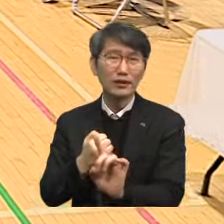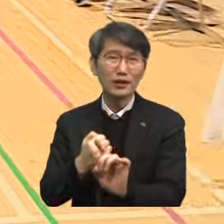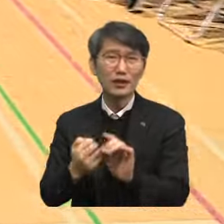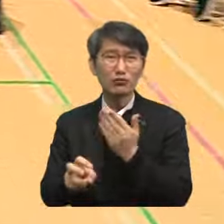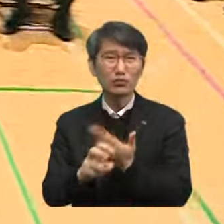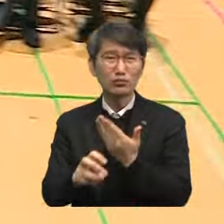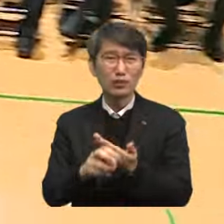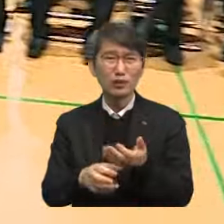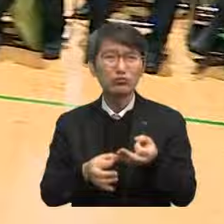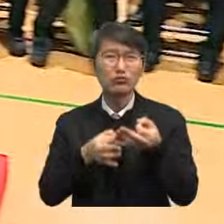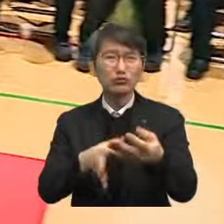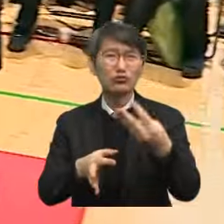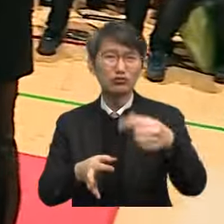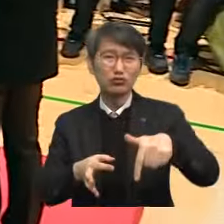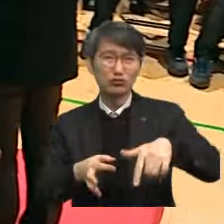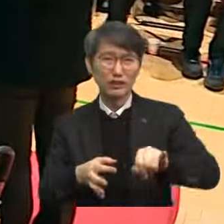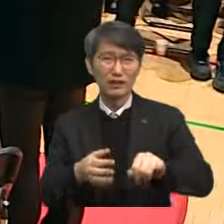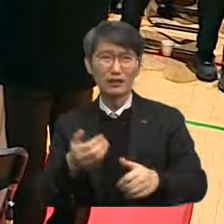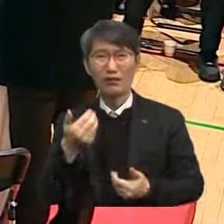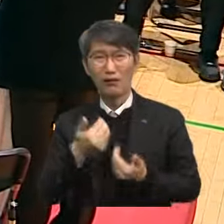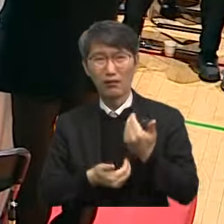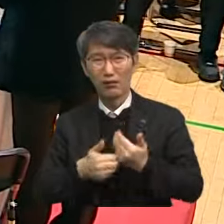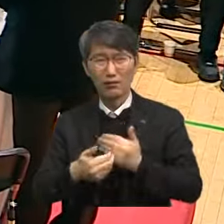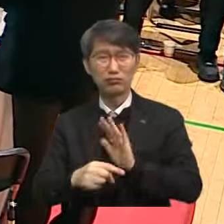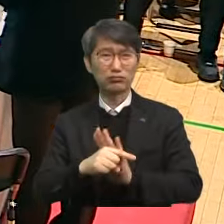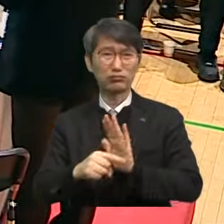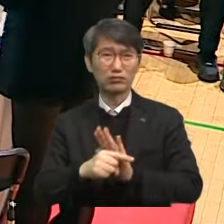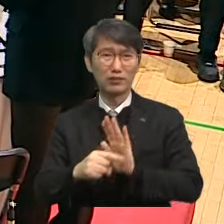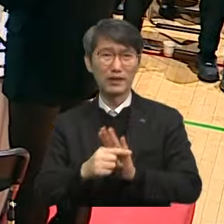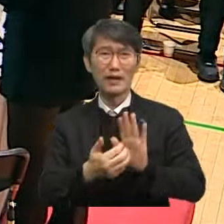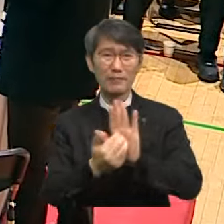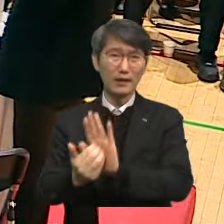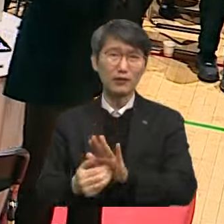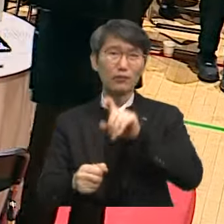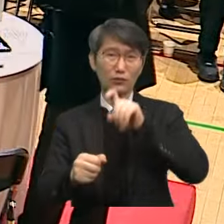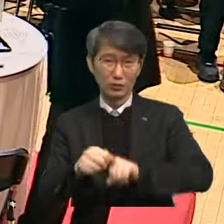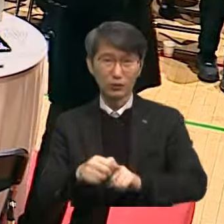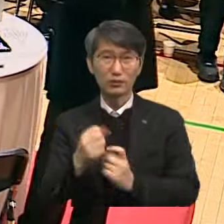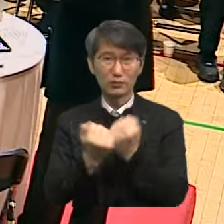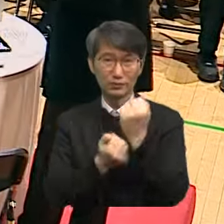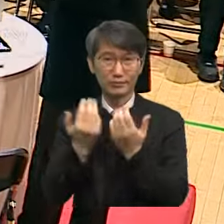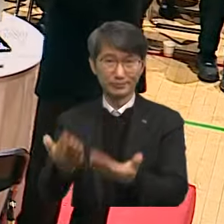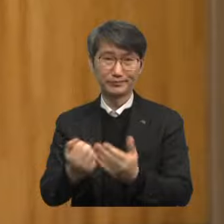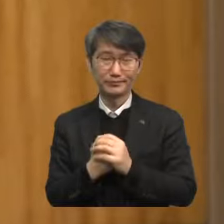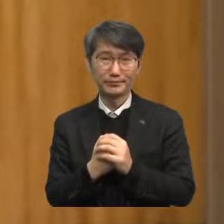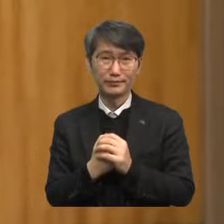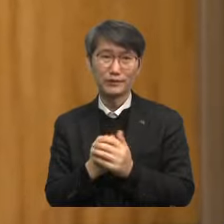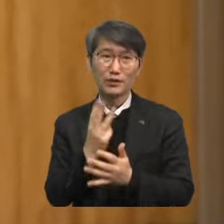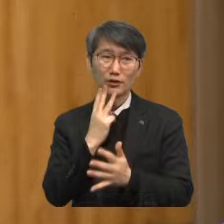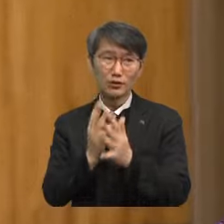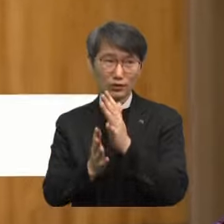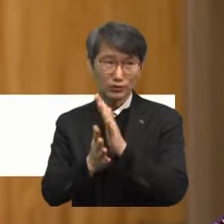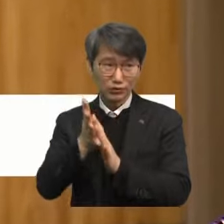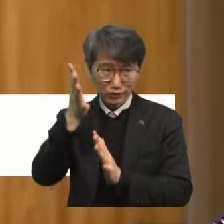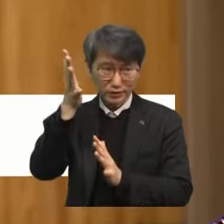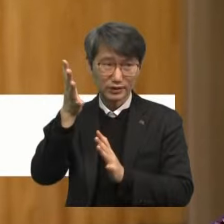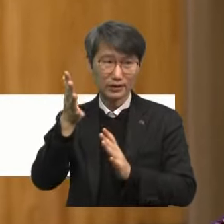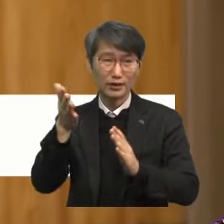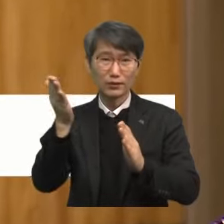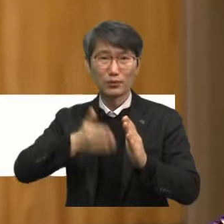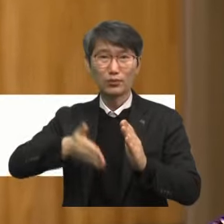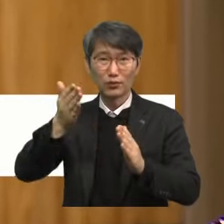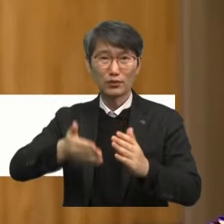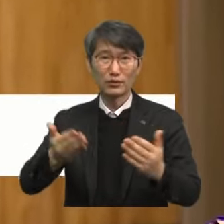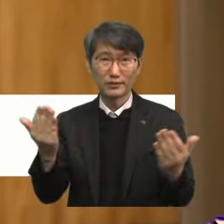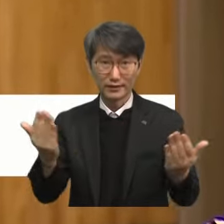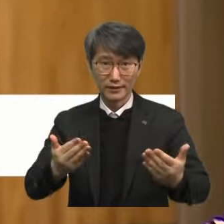등 각종 부작용을 우려했기 때문이라며 뒤늦게 해명했습니다. 서울시 공모사업에